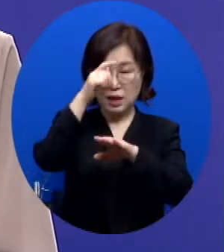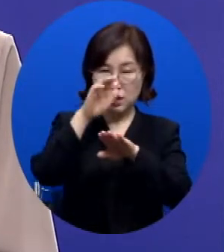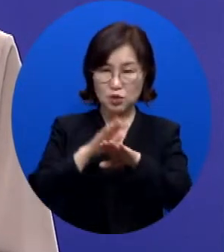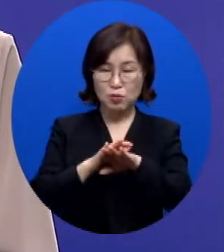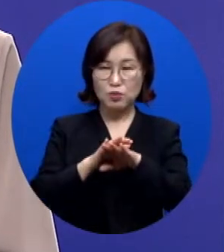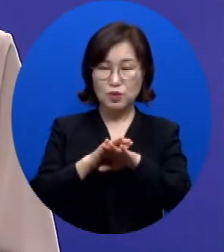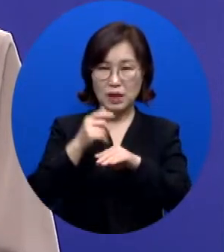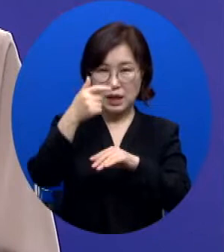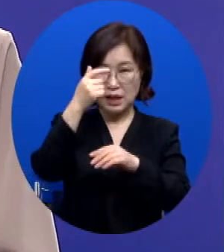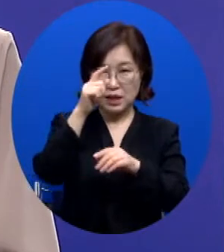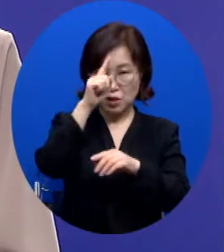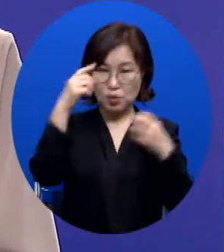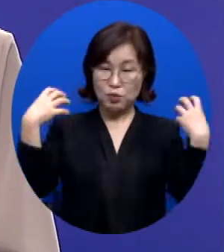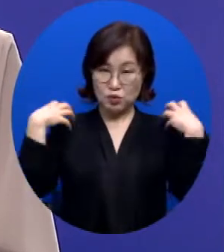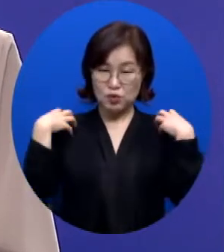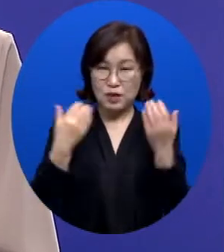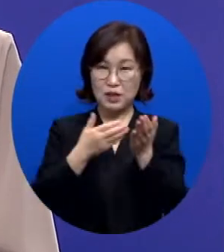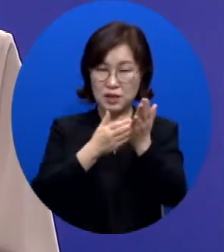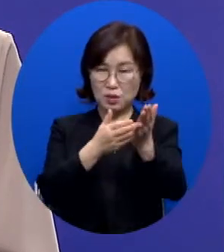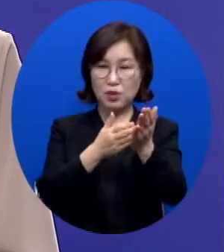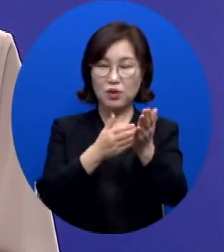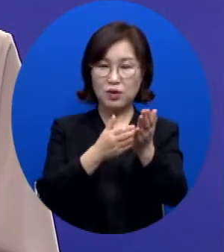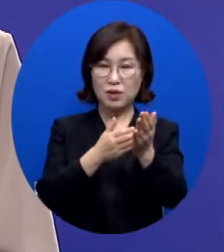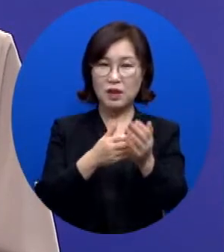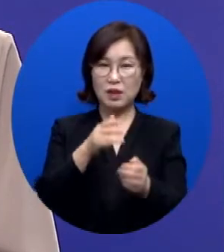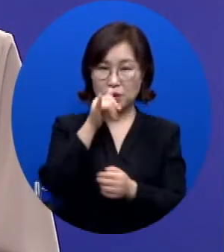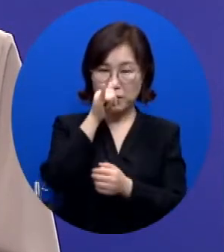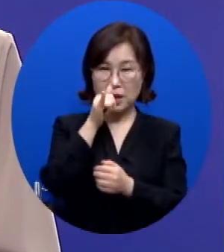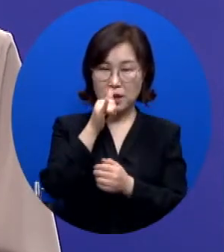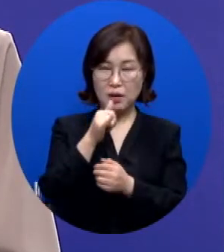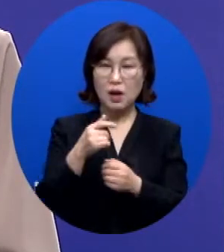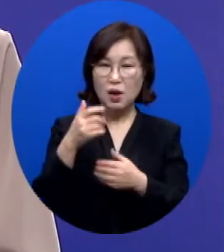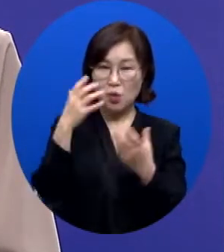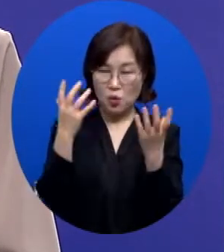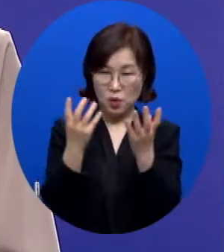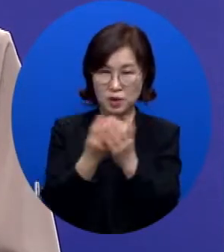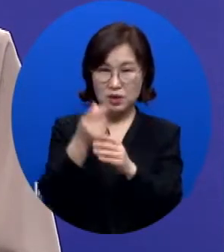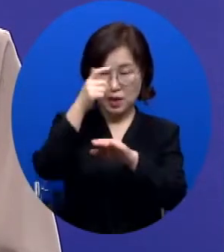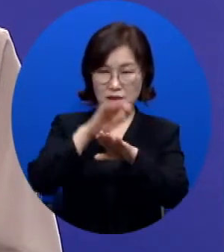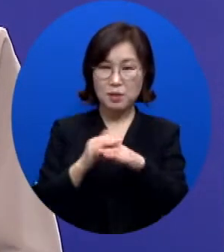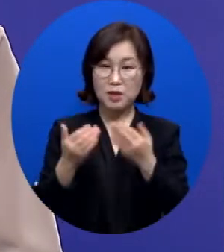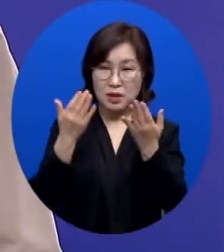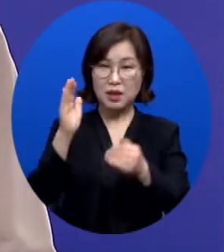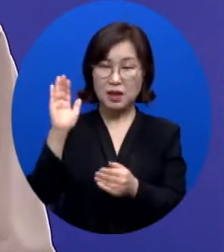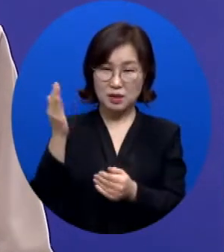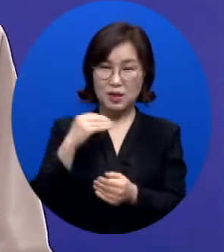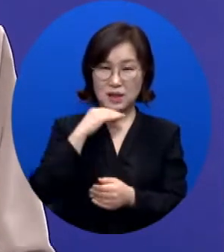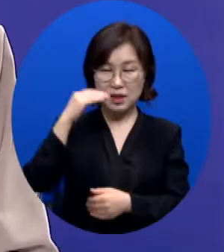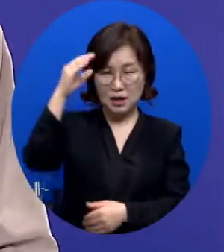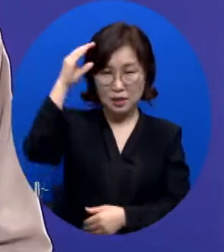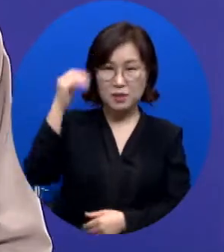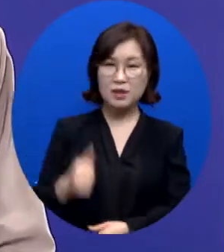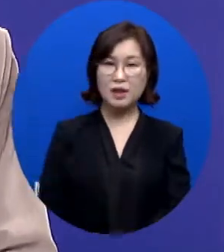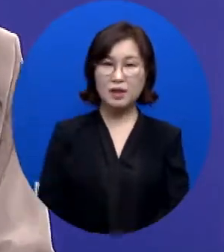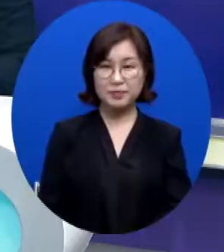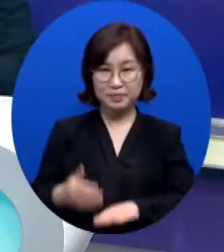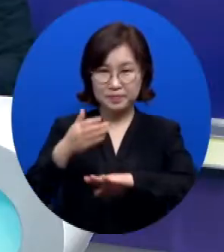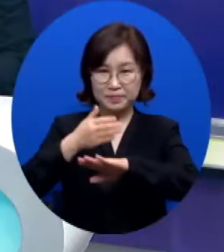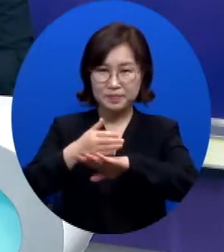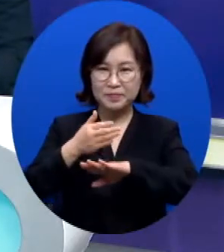개진할 계획이라고 합니다. 하루빨리 교회가 온전히 대면 예배를 드릴 수 있는 날을 기대하겠습니다. 최대진 기자 잘